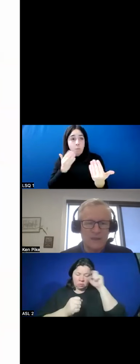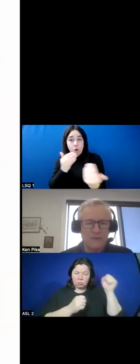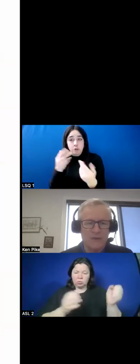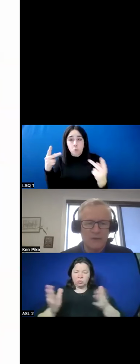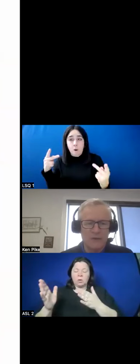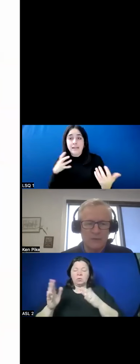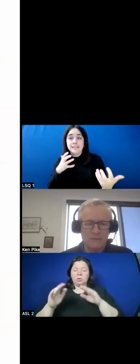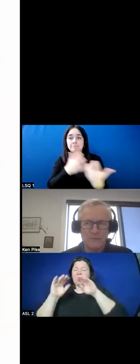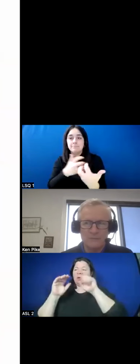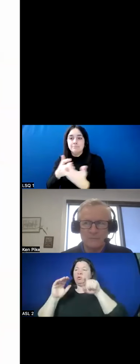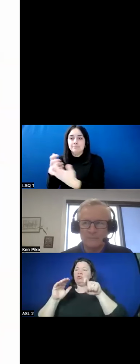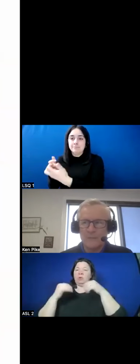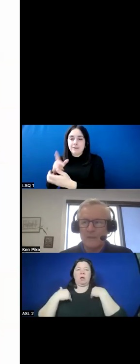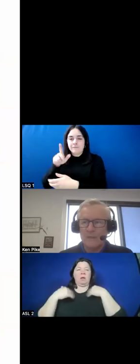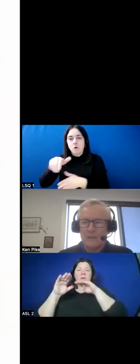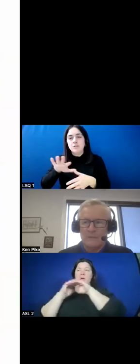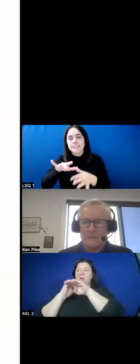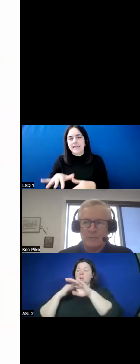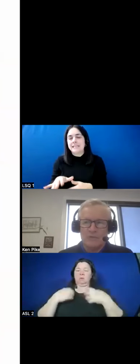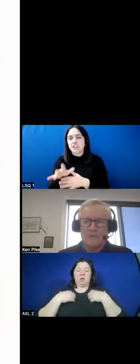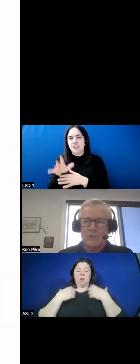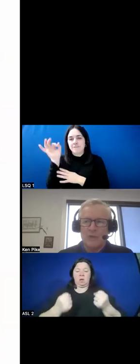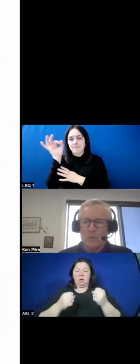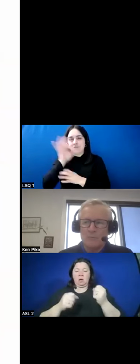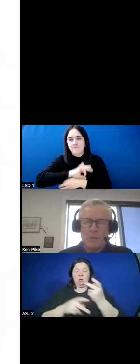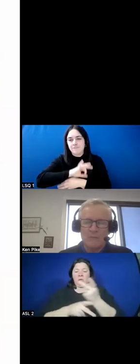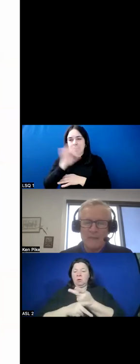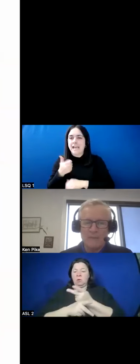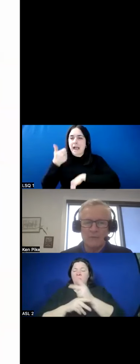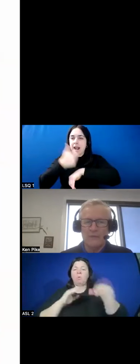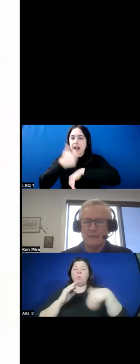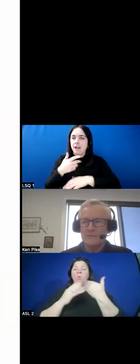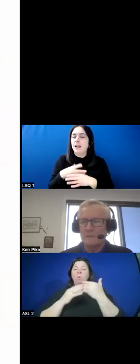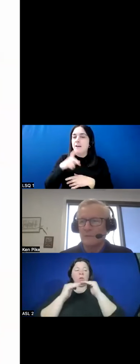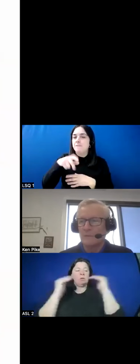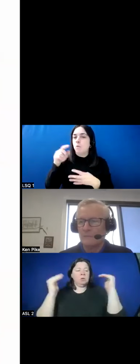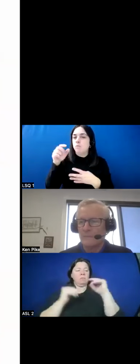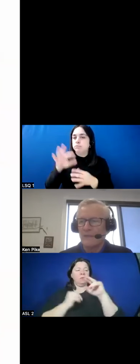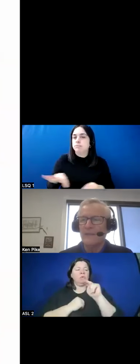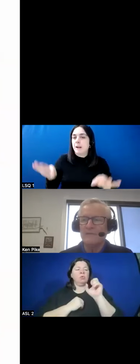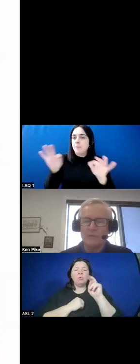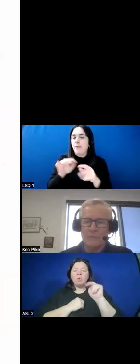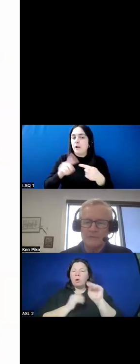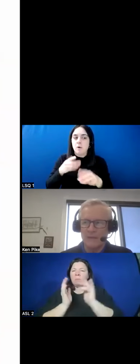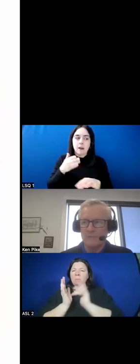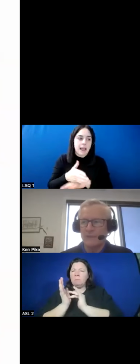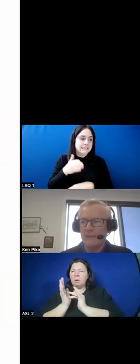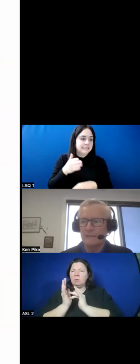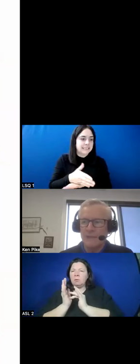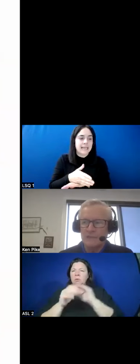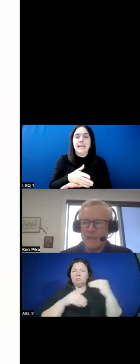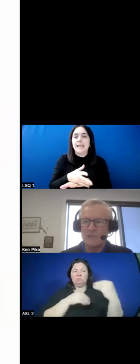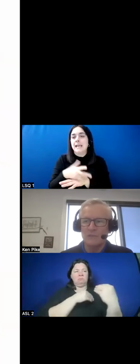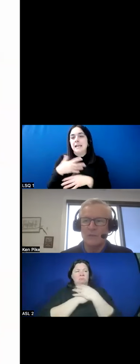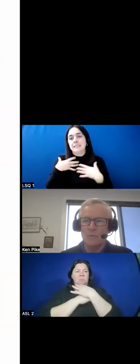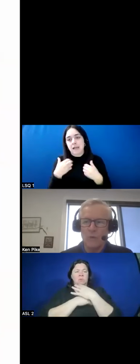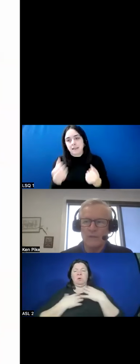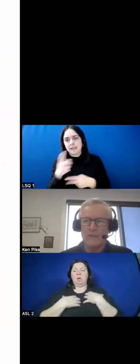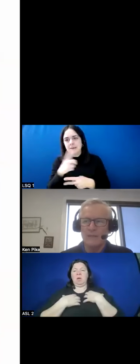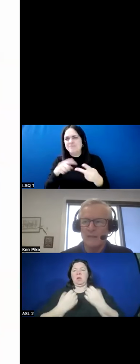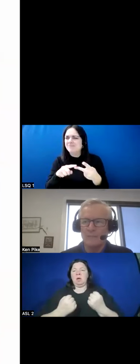stratégie fédérale devrait porter sur les points suivants: l'accès aux soins de santé, les éléments non médicaux qui